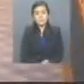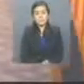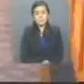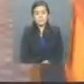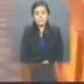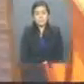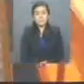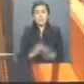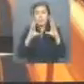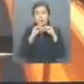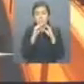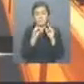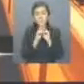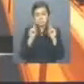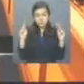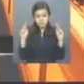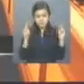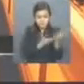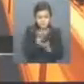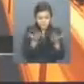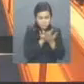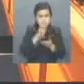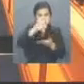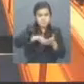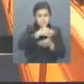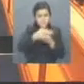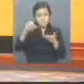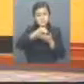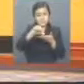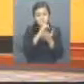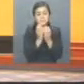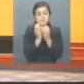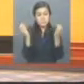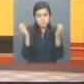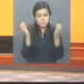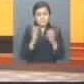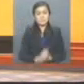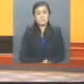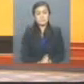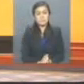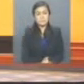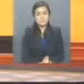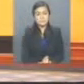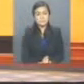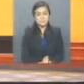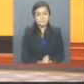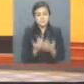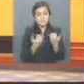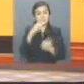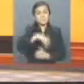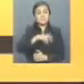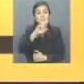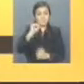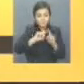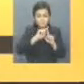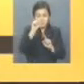การประชุมคณะกรรมการพิจารณาร่างรัฐธรรมนูญแห่งราชอาณาจักรไทยแก้ไขเพิ่มเติมของรัฐสภานัดแรกในวันนี้นะค